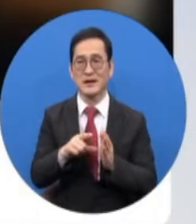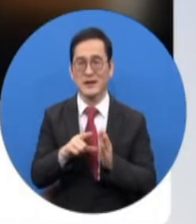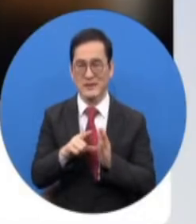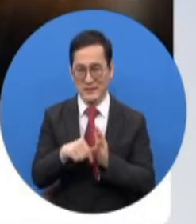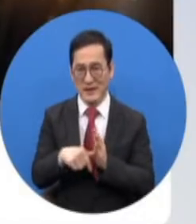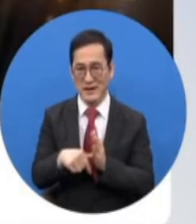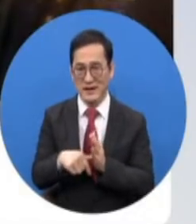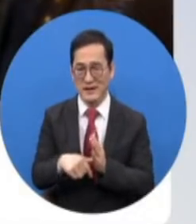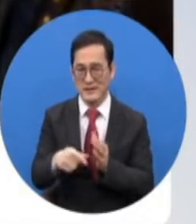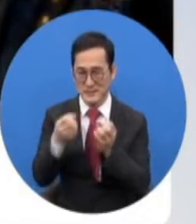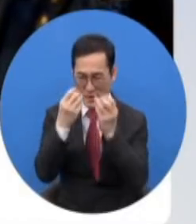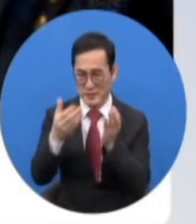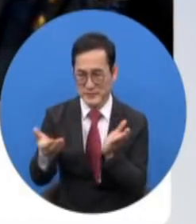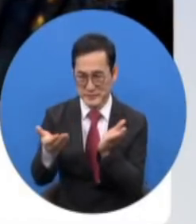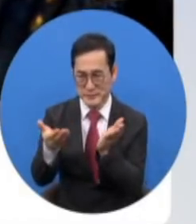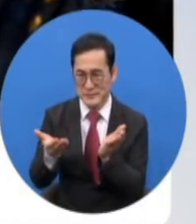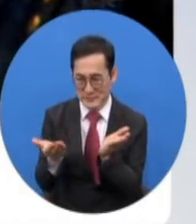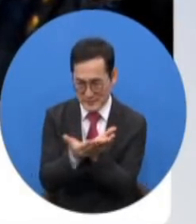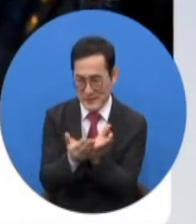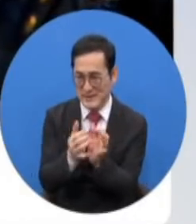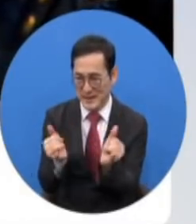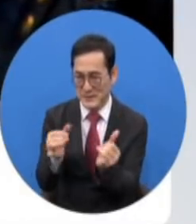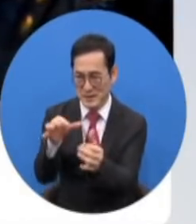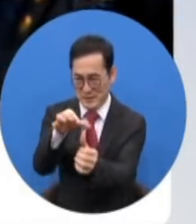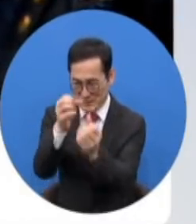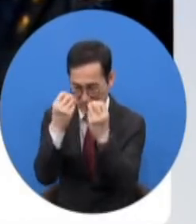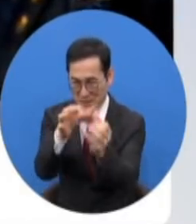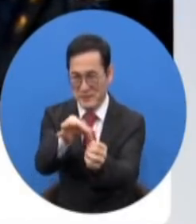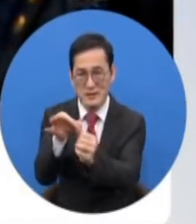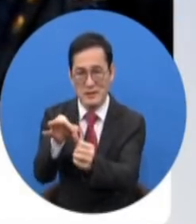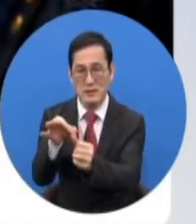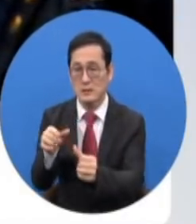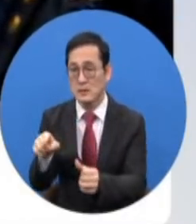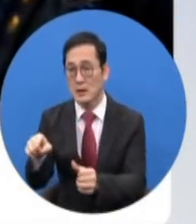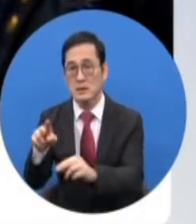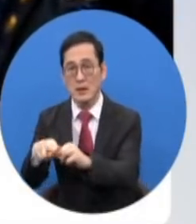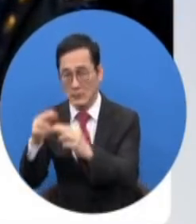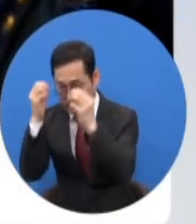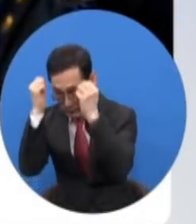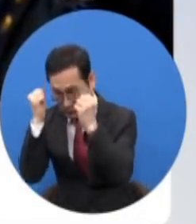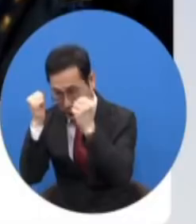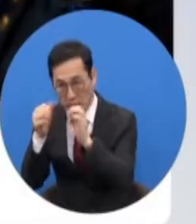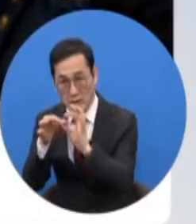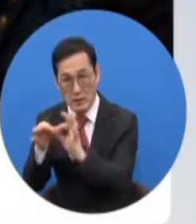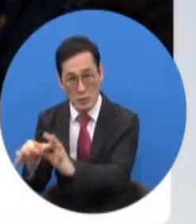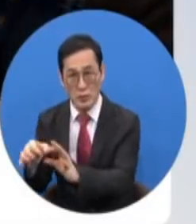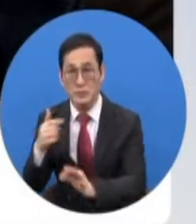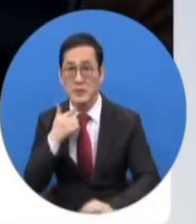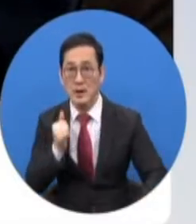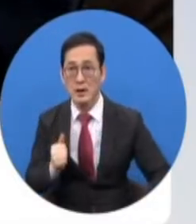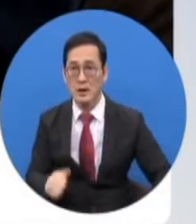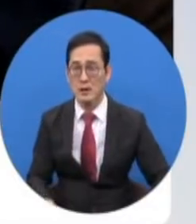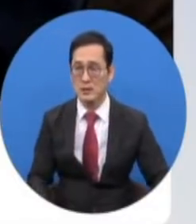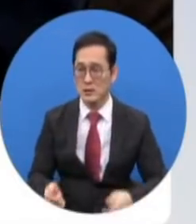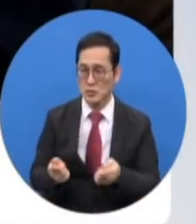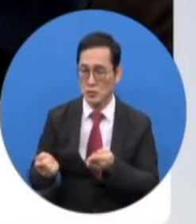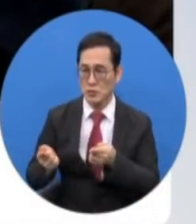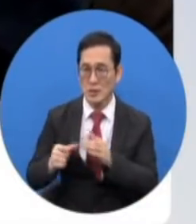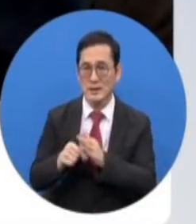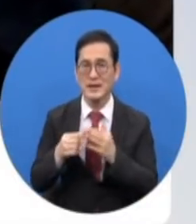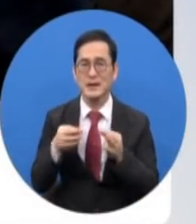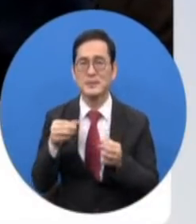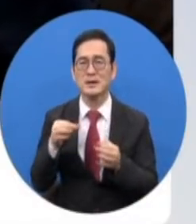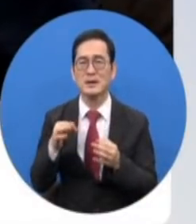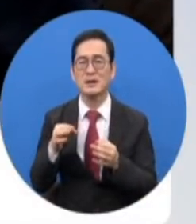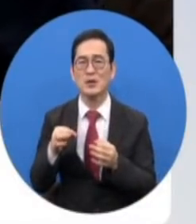싶은데 그 전에 임명됐던 공공기관장들이 그대로 그 자리를 차지하고 있다 보니까 이를 조정하는 과정에서 김은경 전